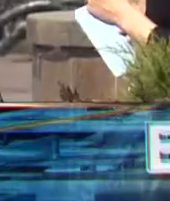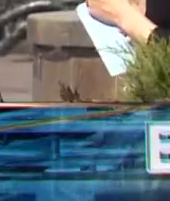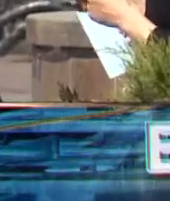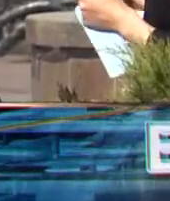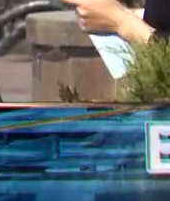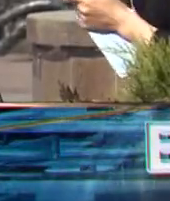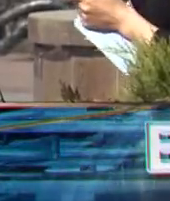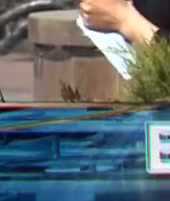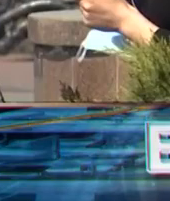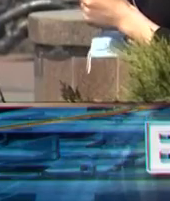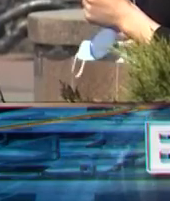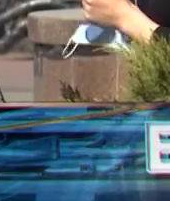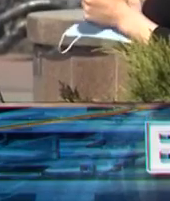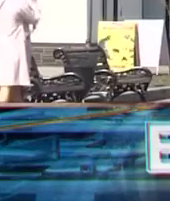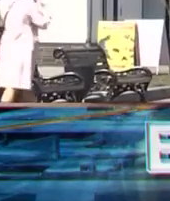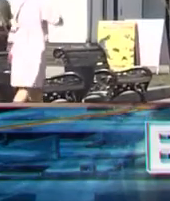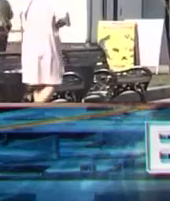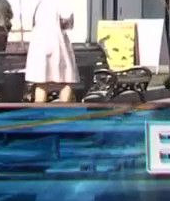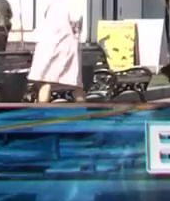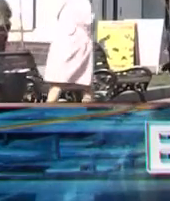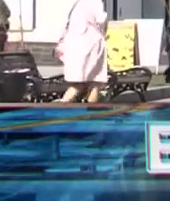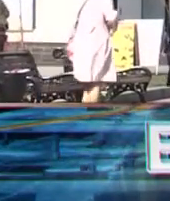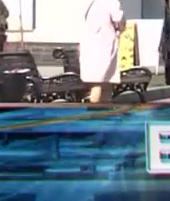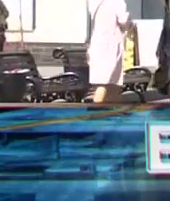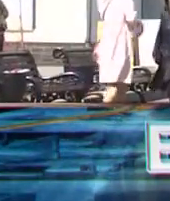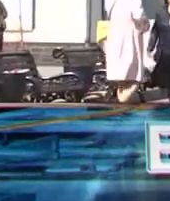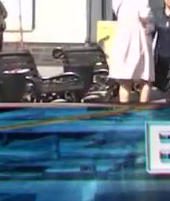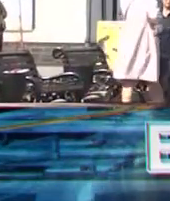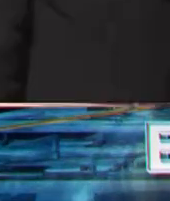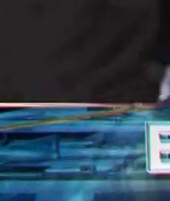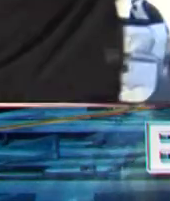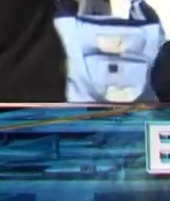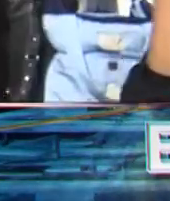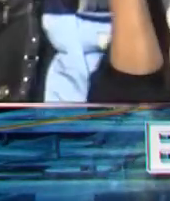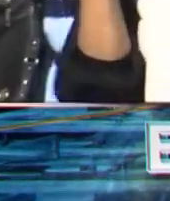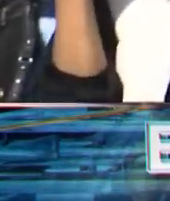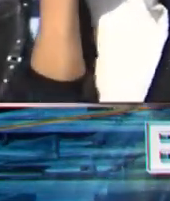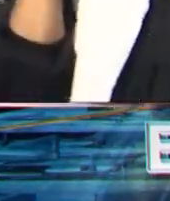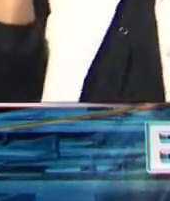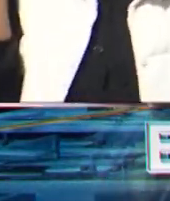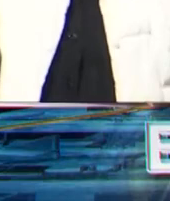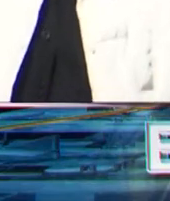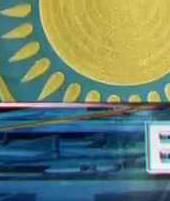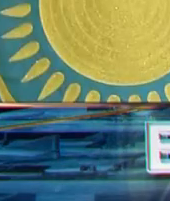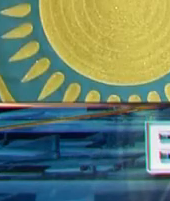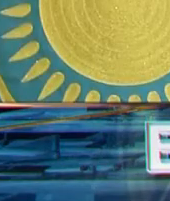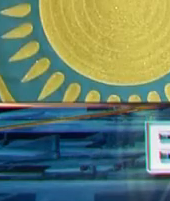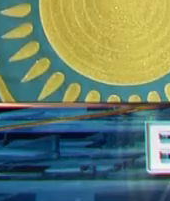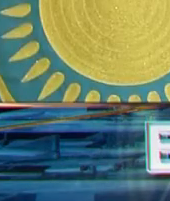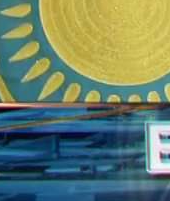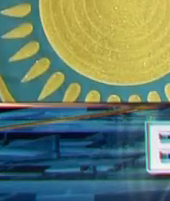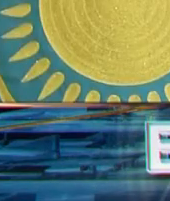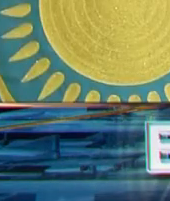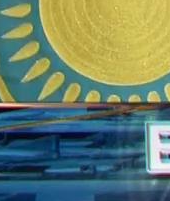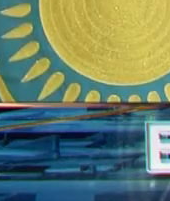Коронавирус аса қауіпті індет, бейқамдық танытуға болмайды. Бүгін облыс әкімі бақ арқылы жетісулықтарға үндеу жасады. Ең